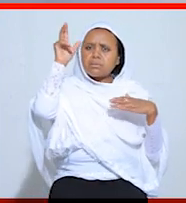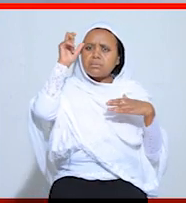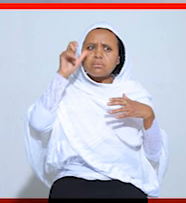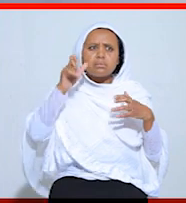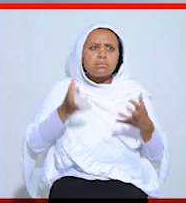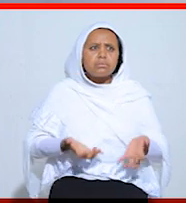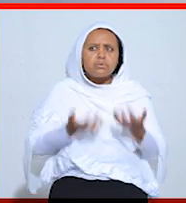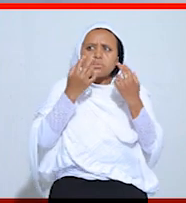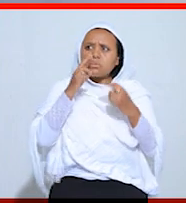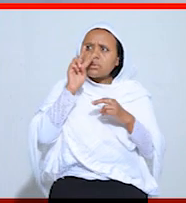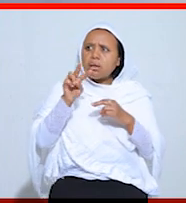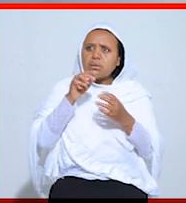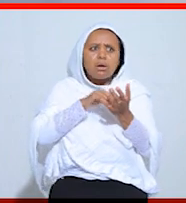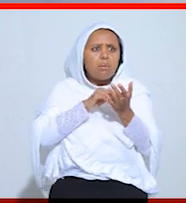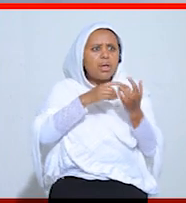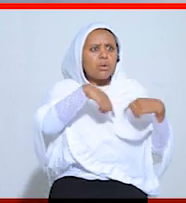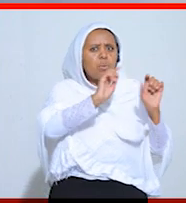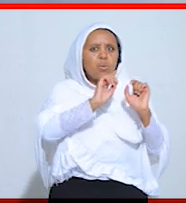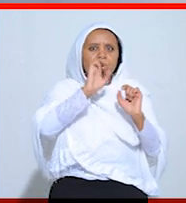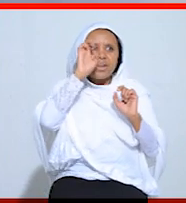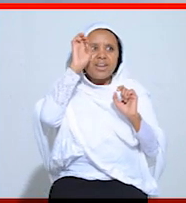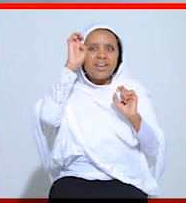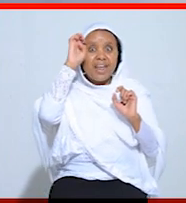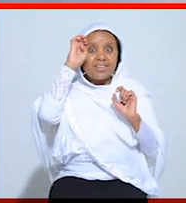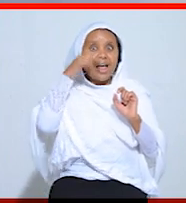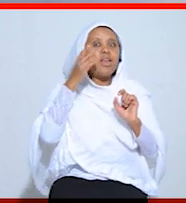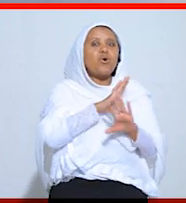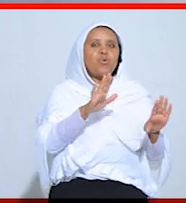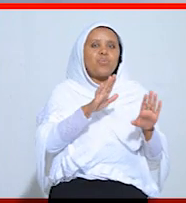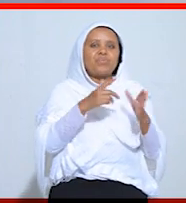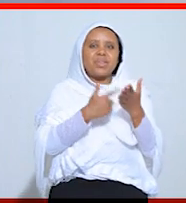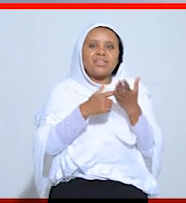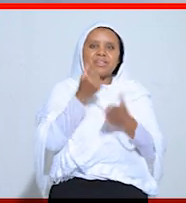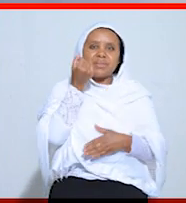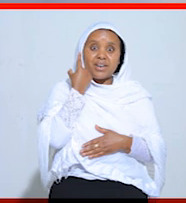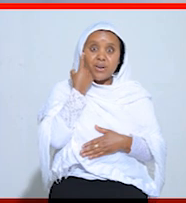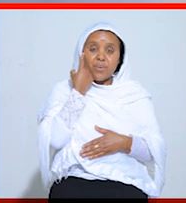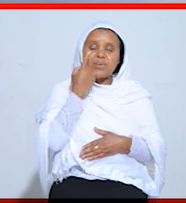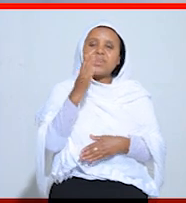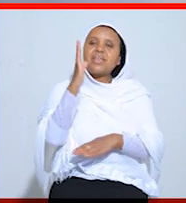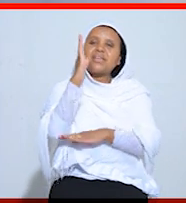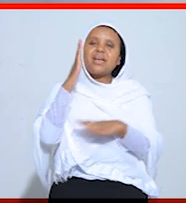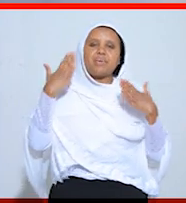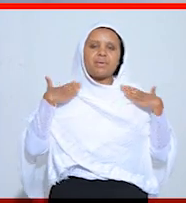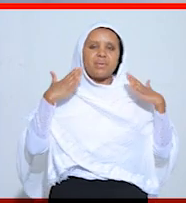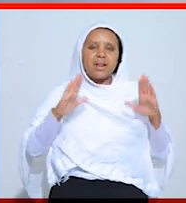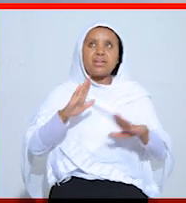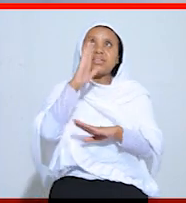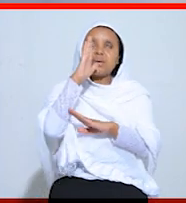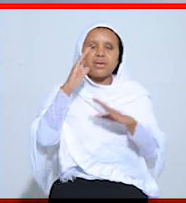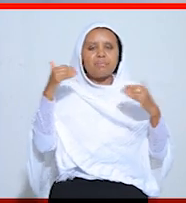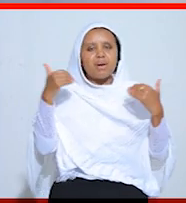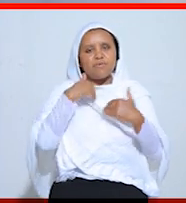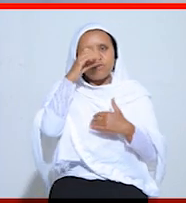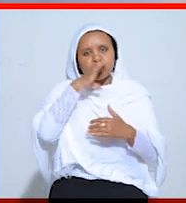ሰረገሎችን ካየ በኋላ ድጋሚ ሄዶ ለኤልሳ አልነገረውም። ስለዚህ ከዚህ የምንረዳው የእግዚአብሔር መልአክ እግዚአብሔርን